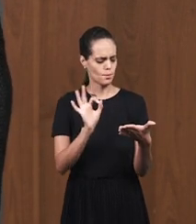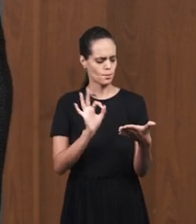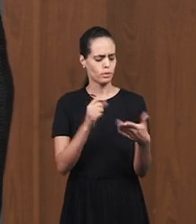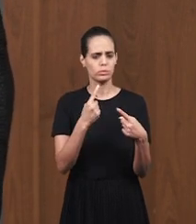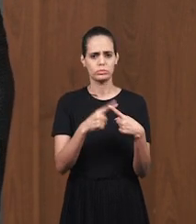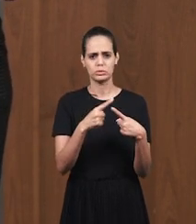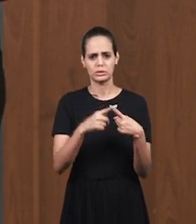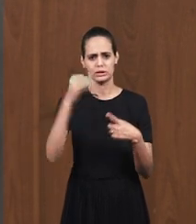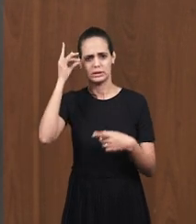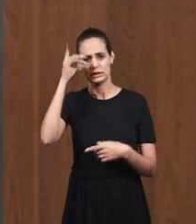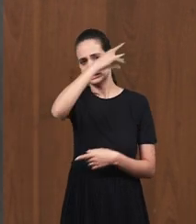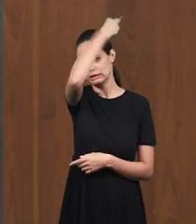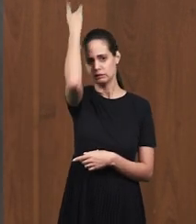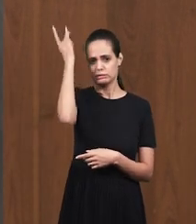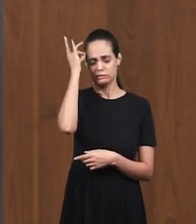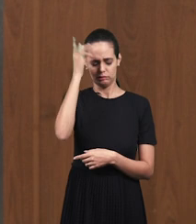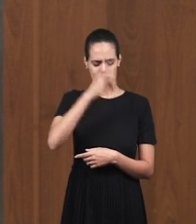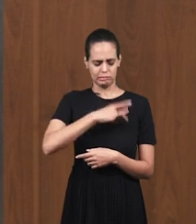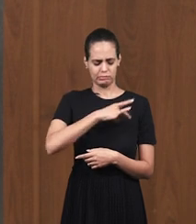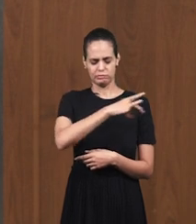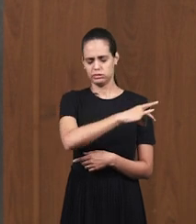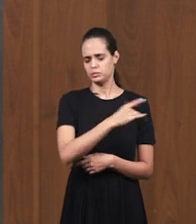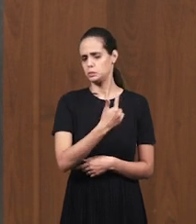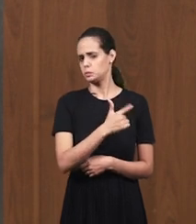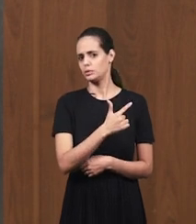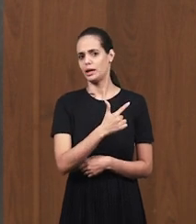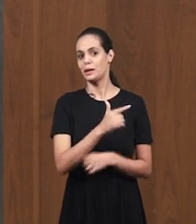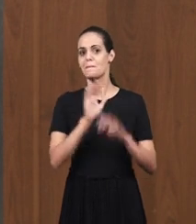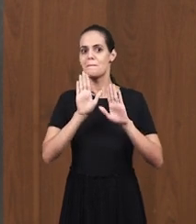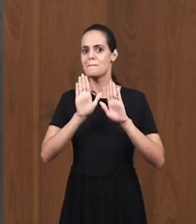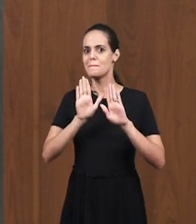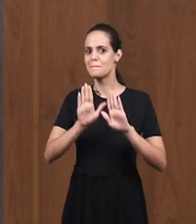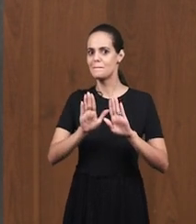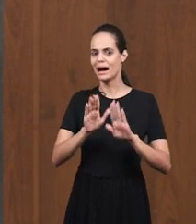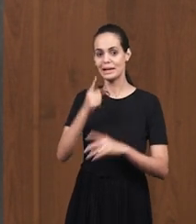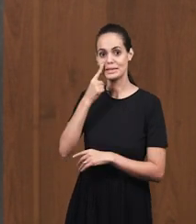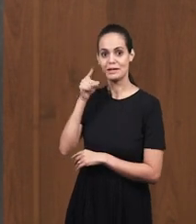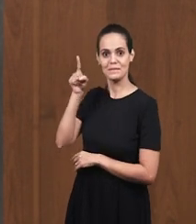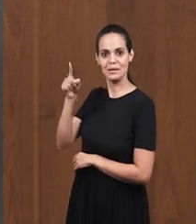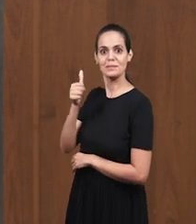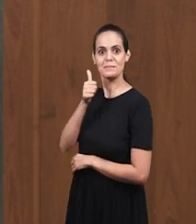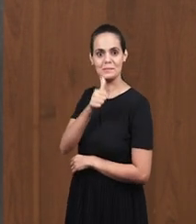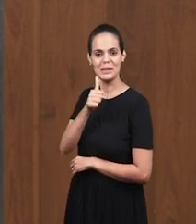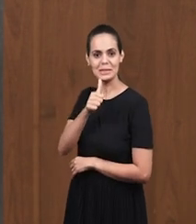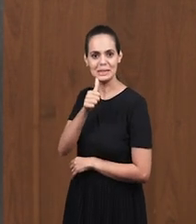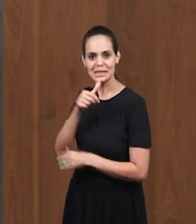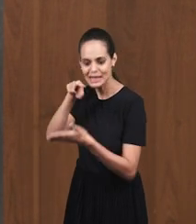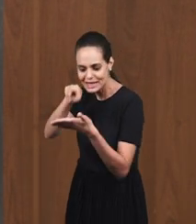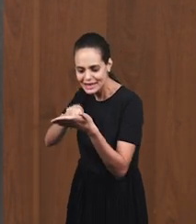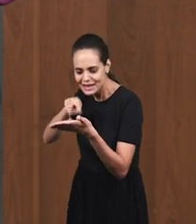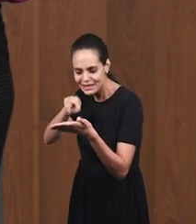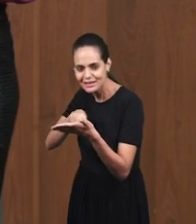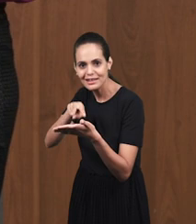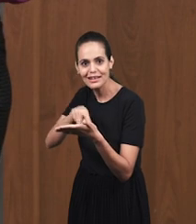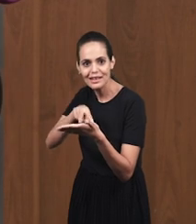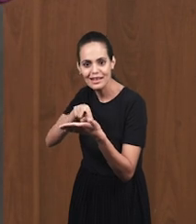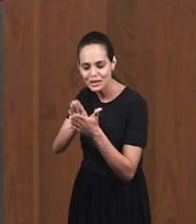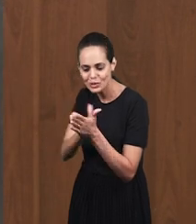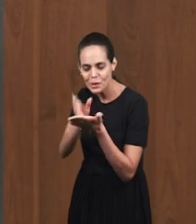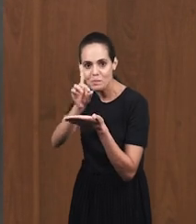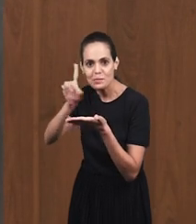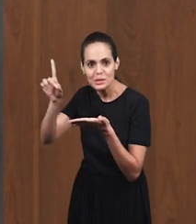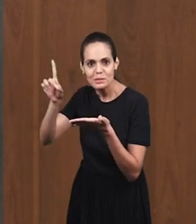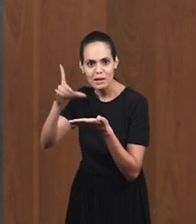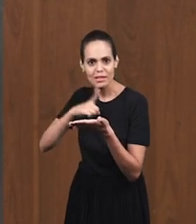qu'elles sont sans le Saint-Esprit. Mais regardez cette petite fille ici, elle a lu la Bible, n'est-ce pas? Vous voyez qu'il y a une